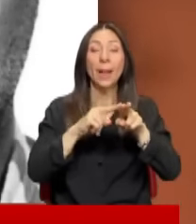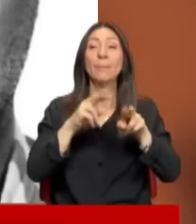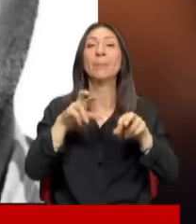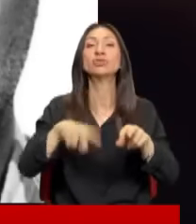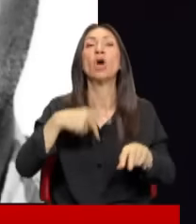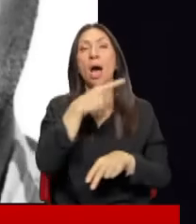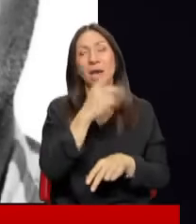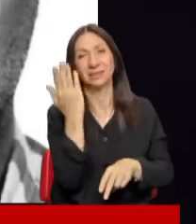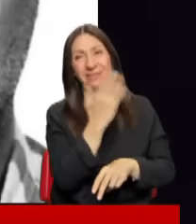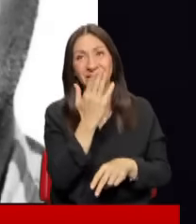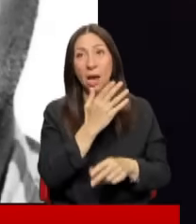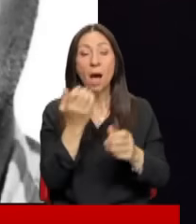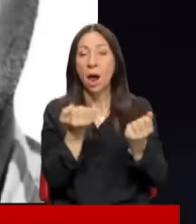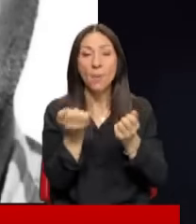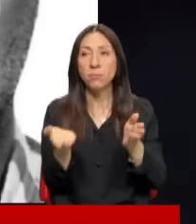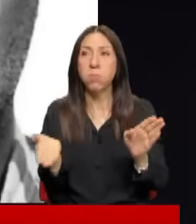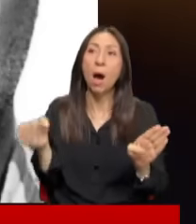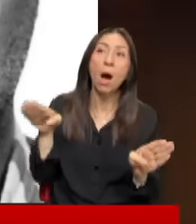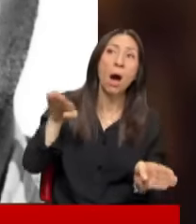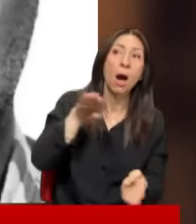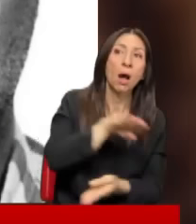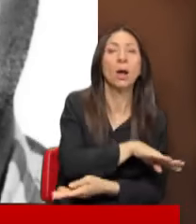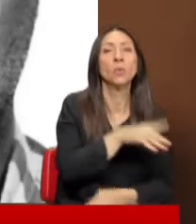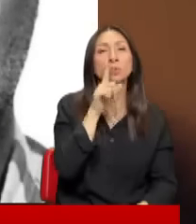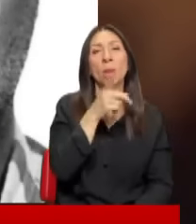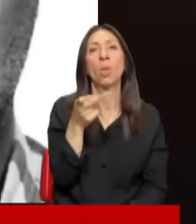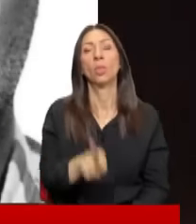dönerken arazözün devrilmesi sonucu yaşamını yitirdi.